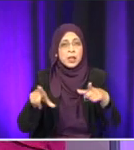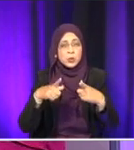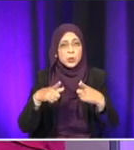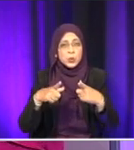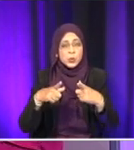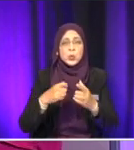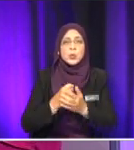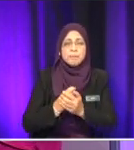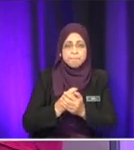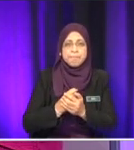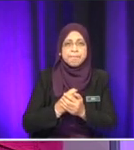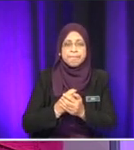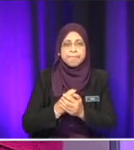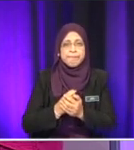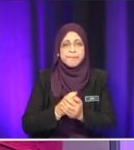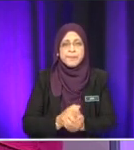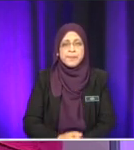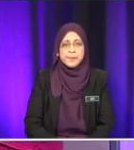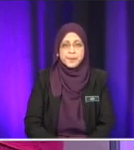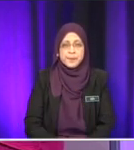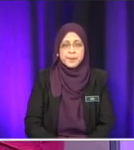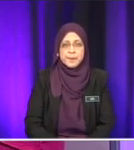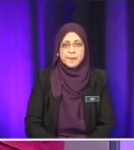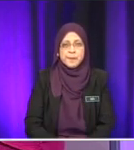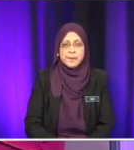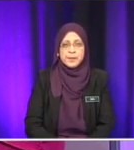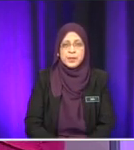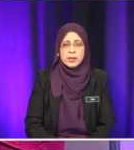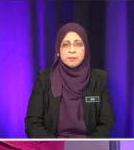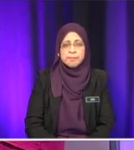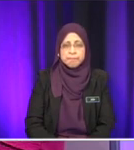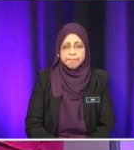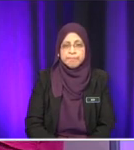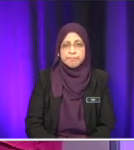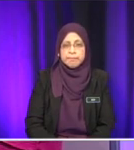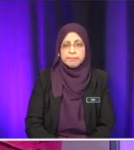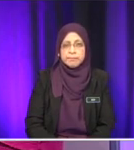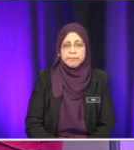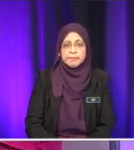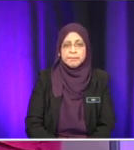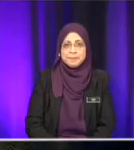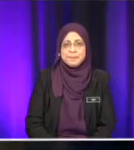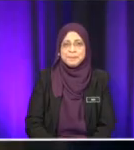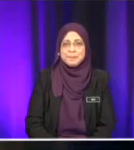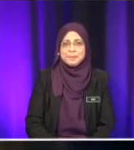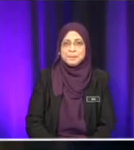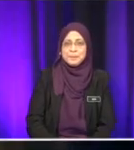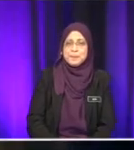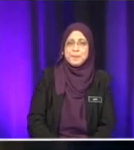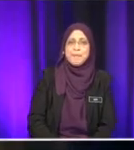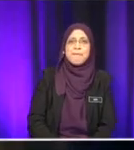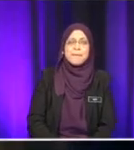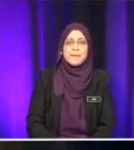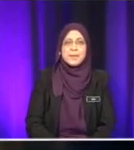tragedi itu pun adalah dalam kategori romantizen Tak Semestinya percintaan kasih sayang saja Oke dalam